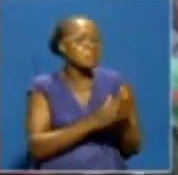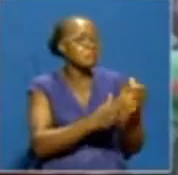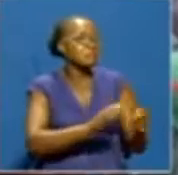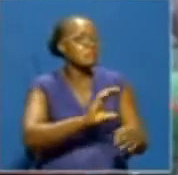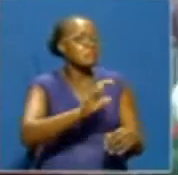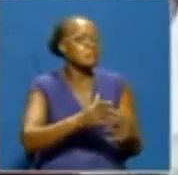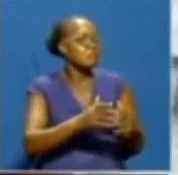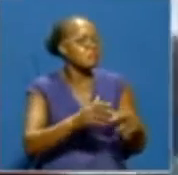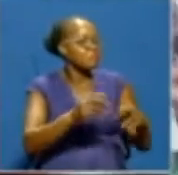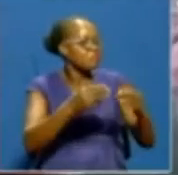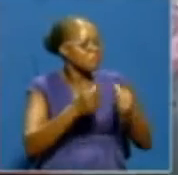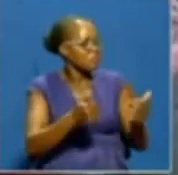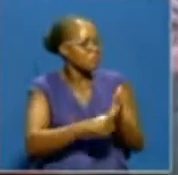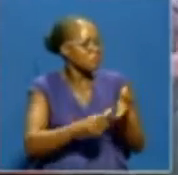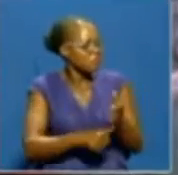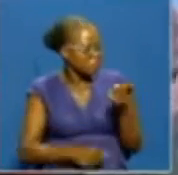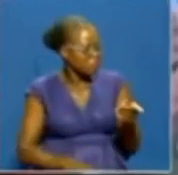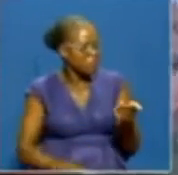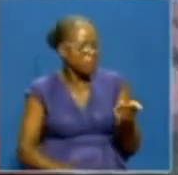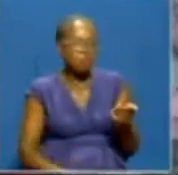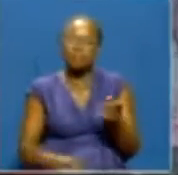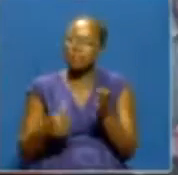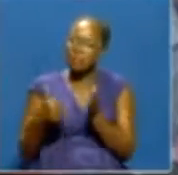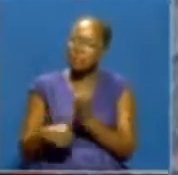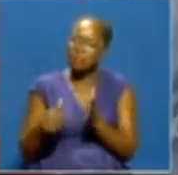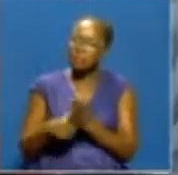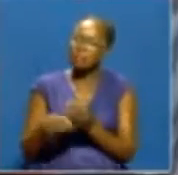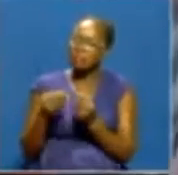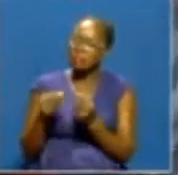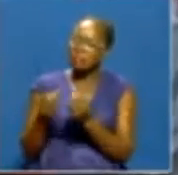wameweza kulitatua swala hilo? Tatizo alikutatuliwa.